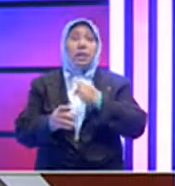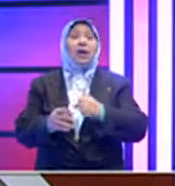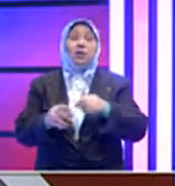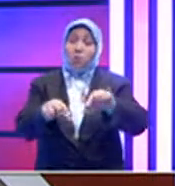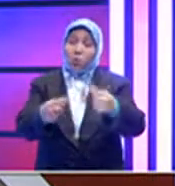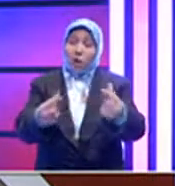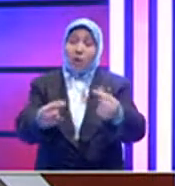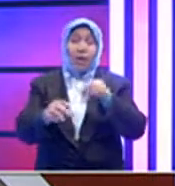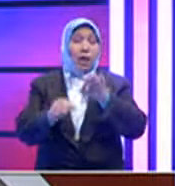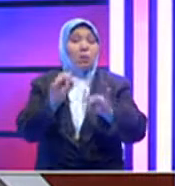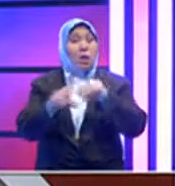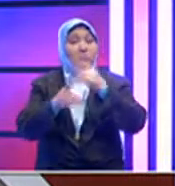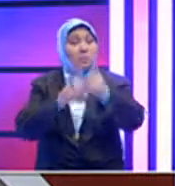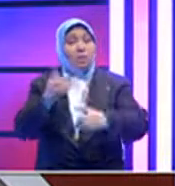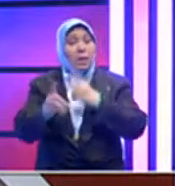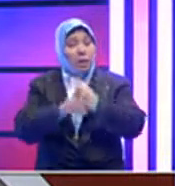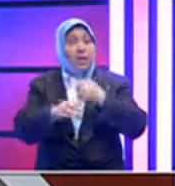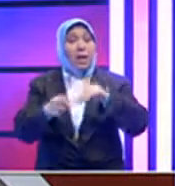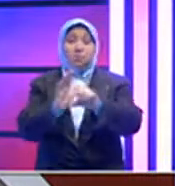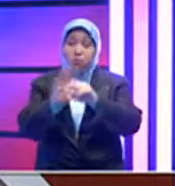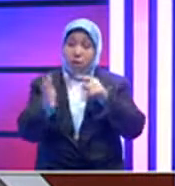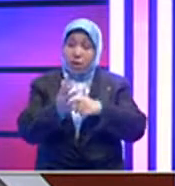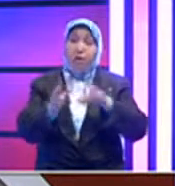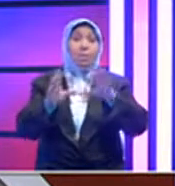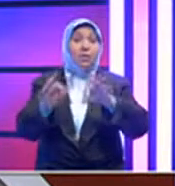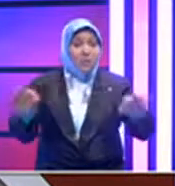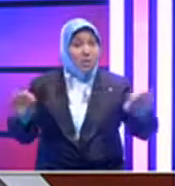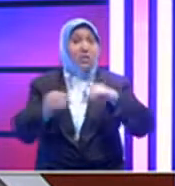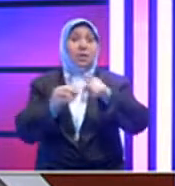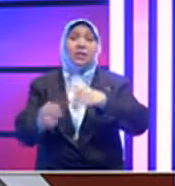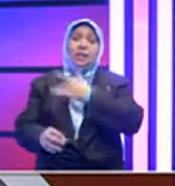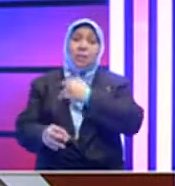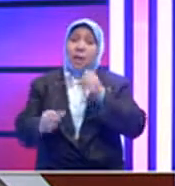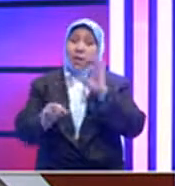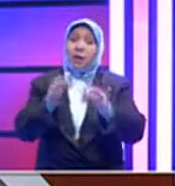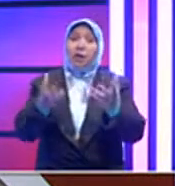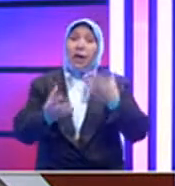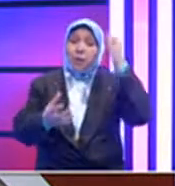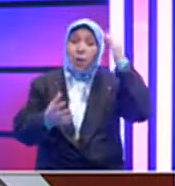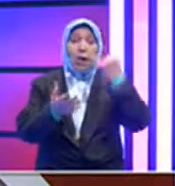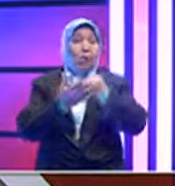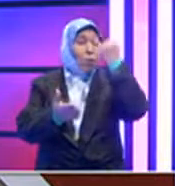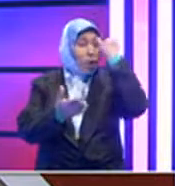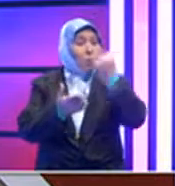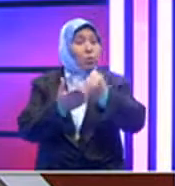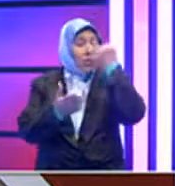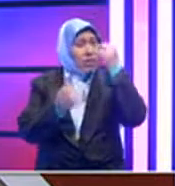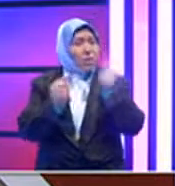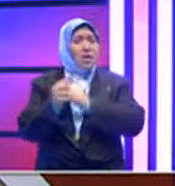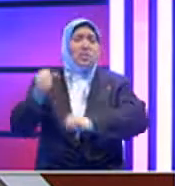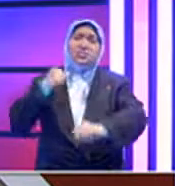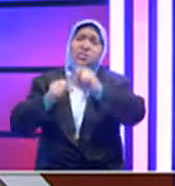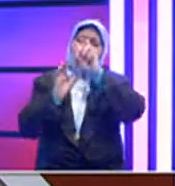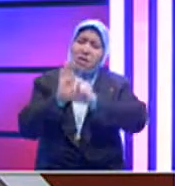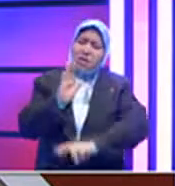bila dalam surah ini pun Allah akan bercerita juga pakai Iman Allah Nyatakan karena tahu ilmu-ilmu ini dengan sikap merendah diri tak tahu